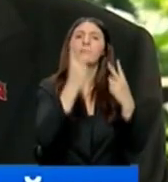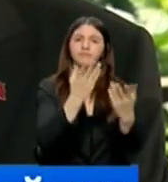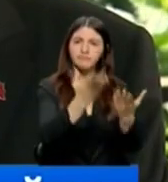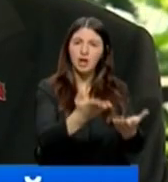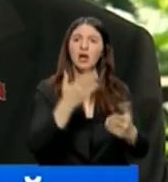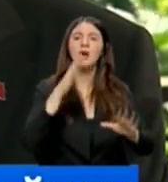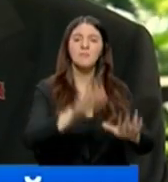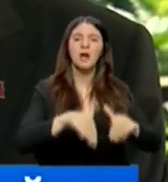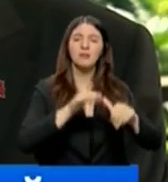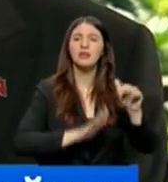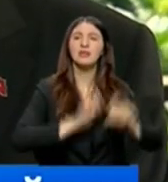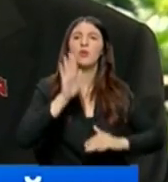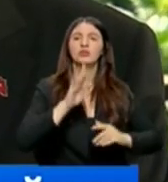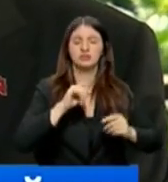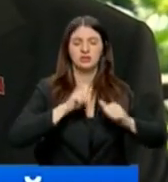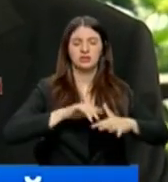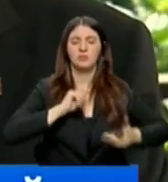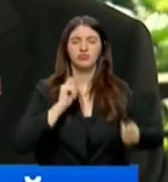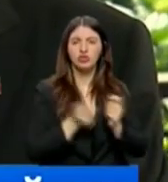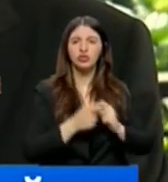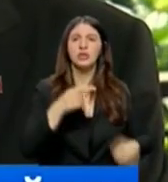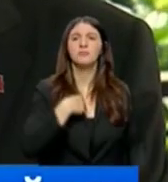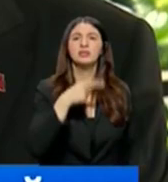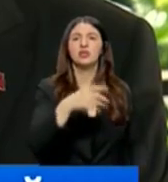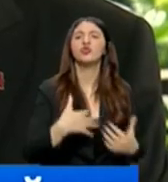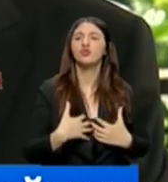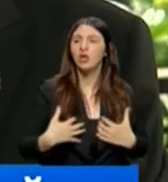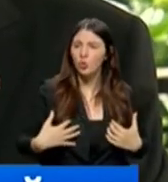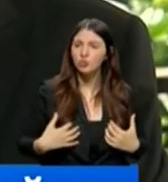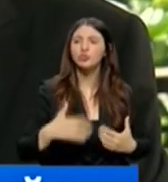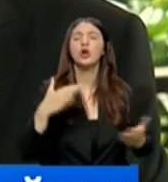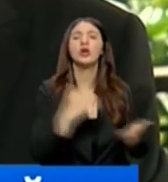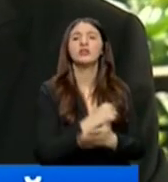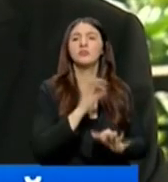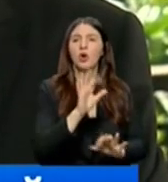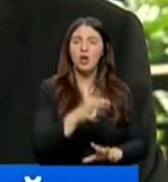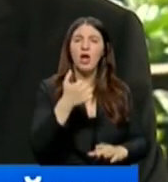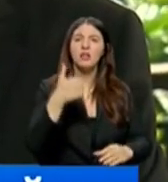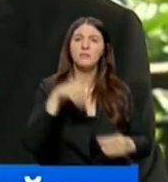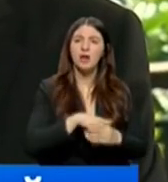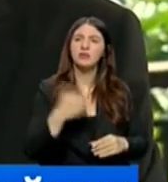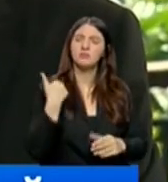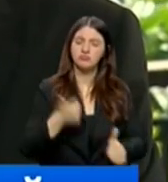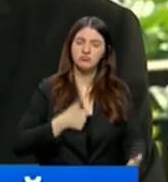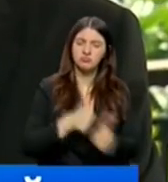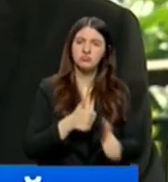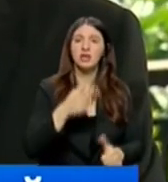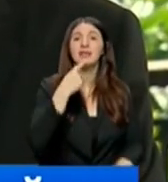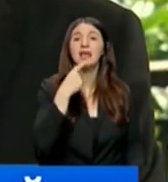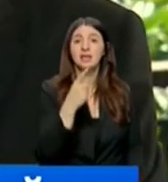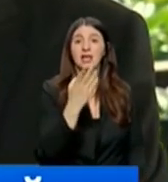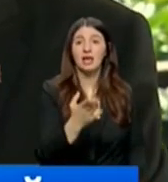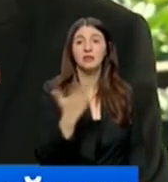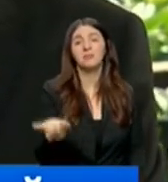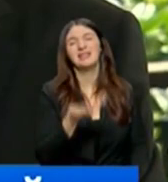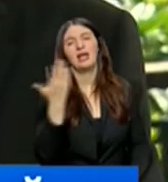Evet. Parlamenter demokratik sisteme geçeceğiz. Evet. Biz sana güveniyoruz. Hı. Kazanırız da bu şekilde. Altı parti arkandayız deseler